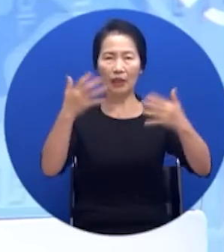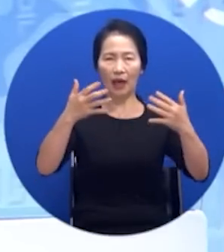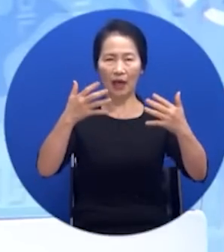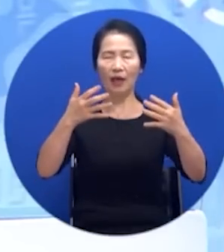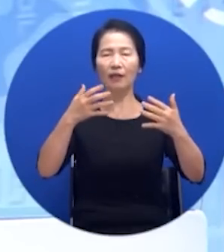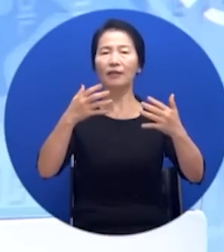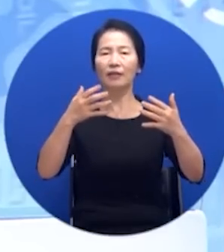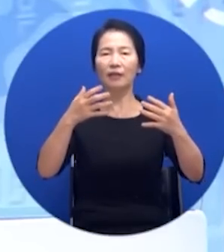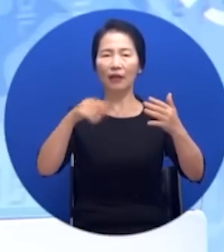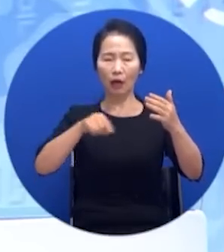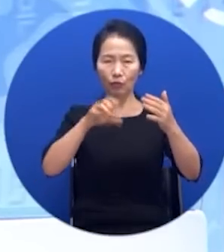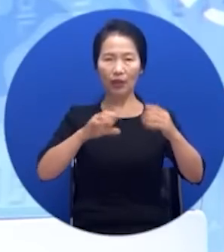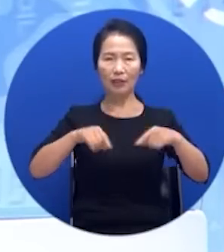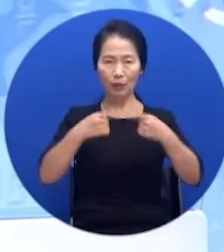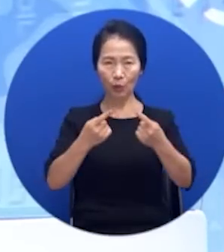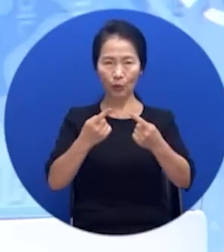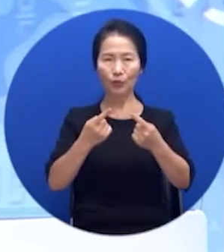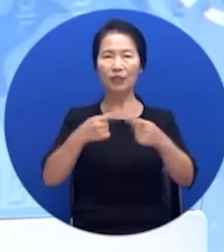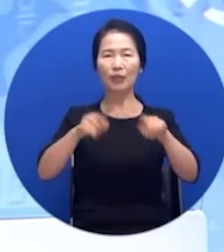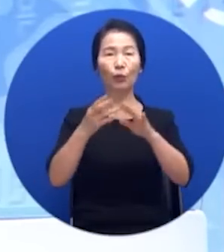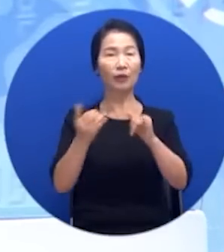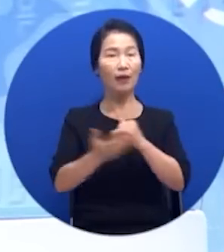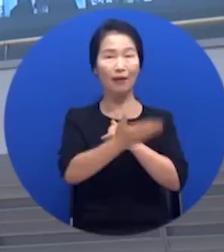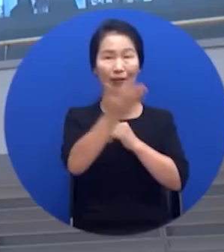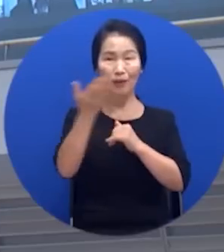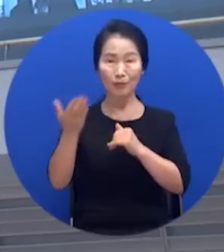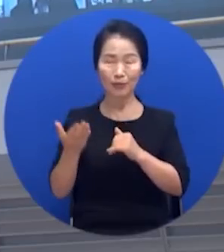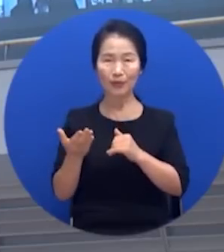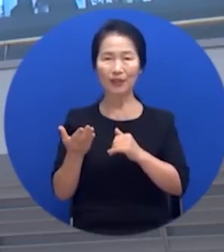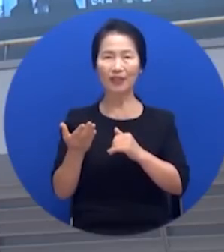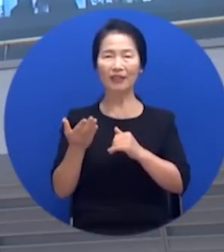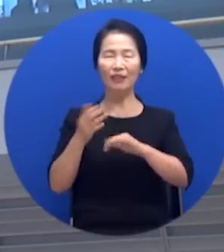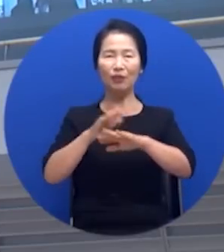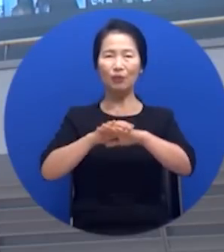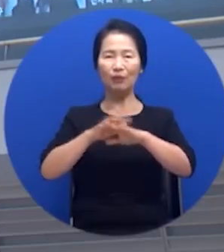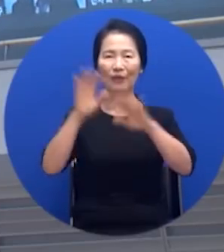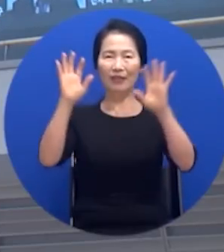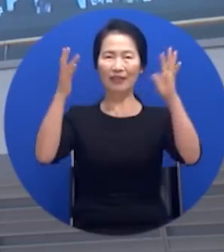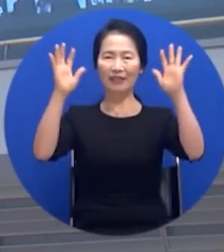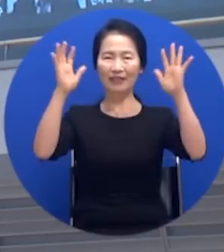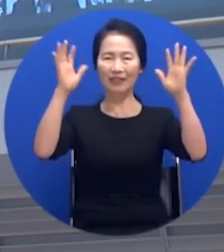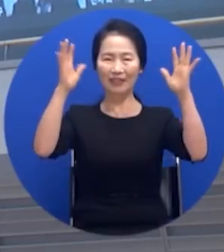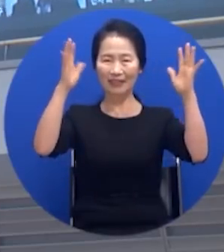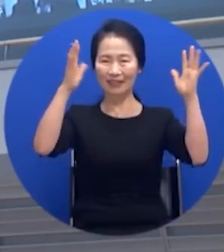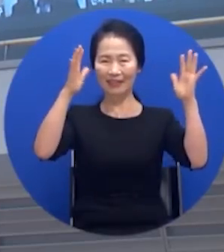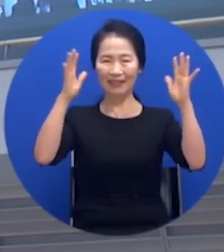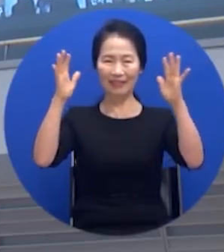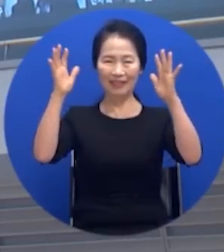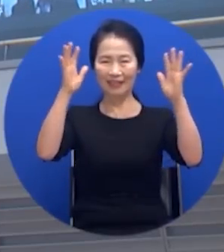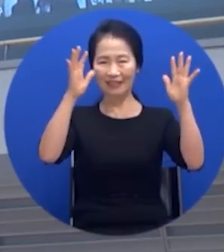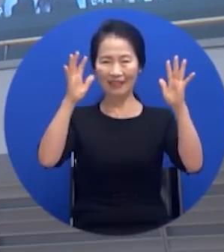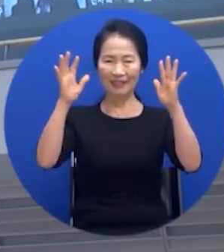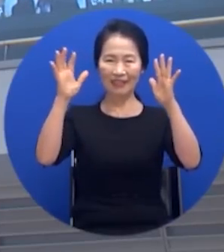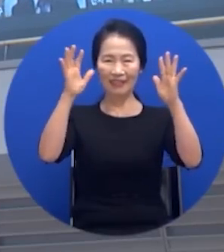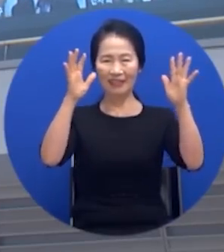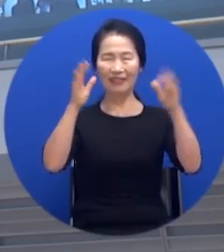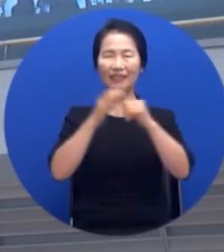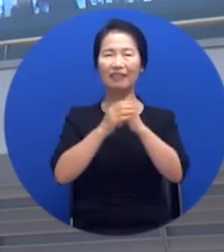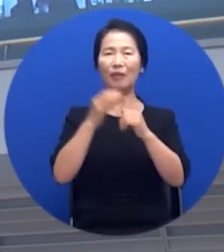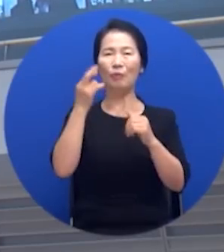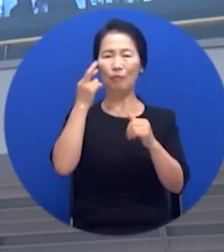들어오신 지도자 여러분, 지금은 손을 들어서 화답해 주시기 바랍니다. 미국에서